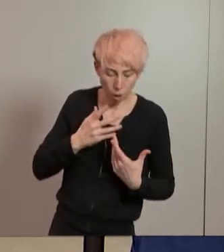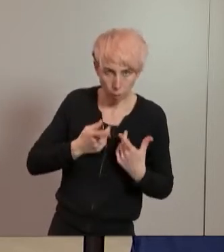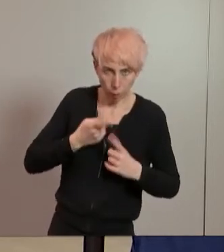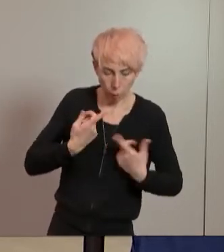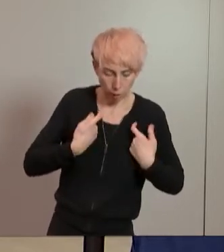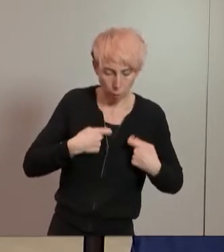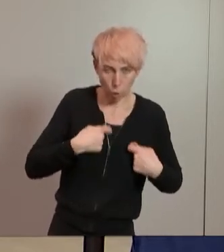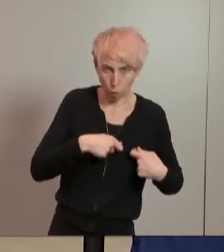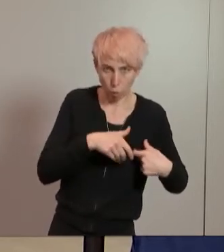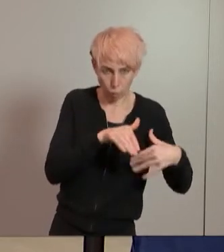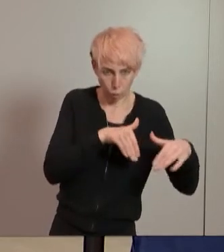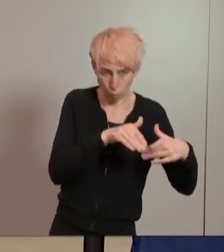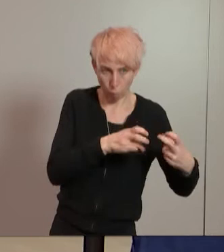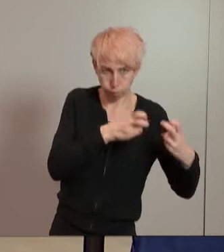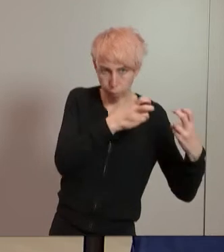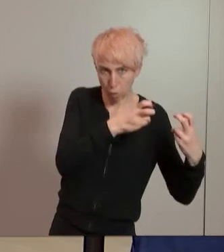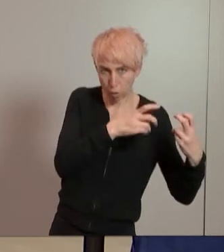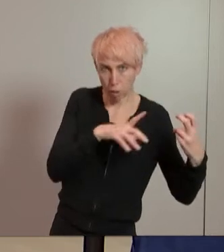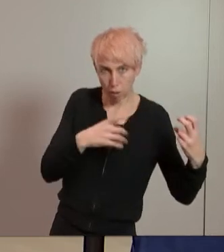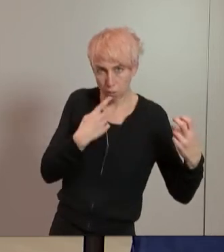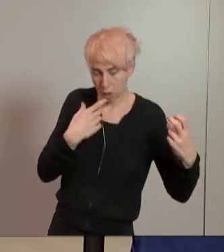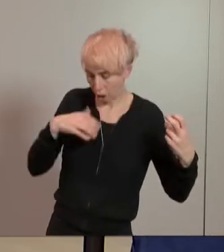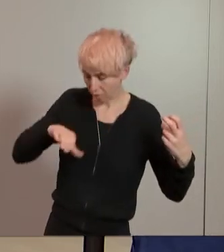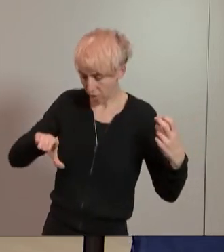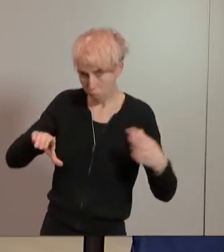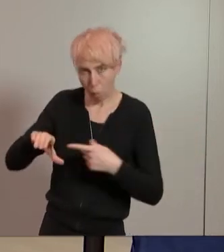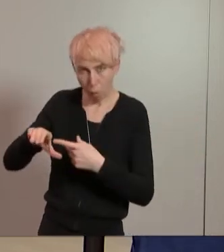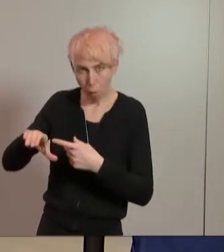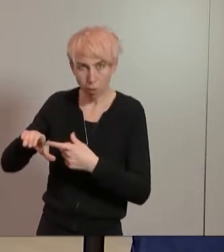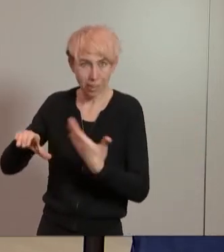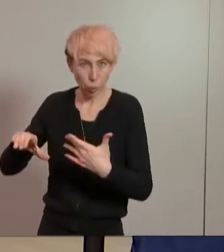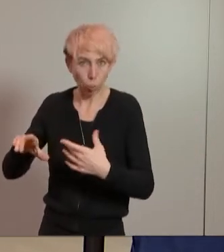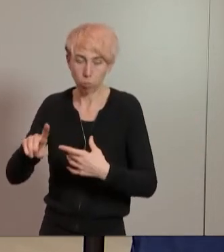de fonctionnement rehaussées et non pas uniquement d'investissement. C'est évidemment